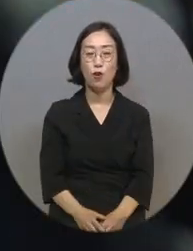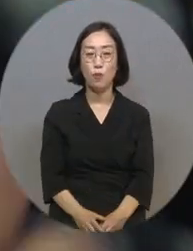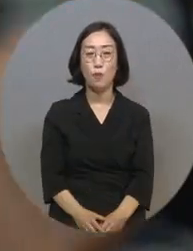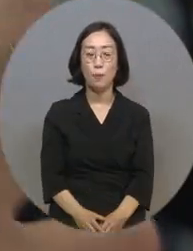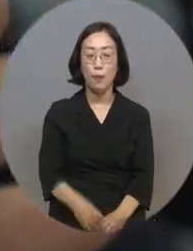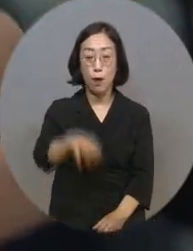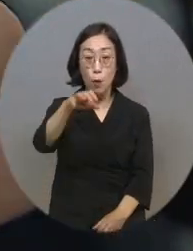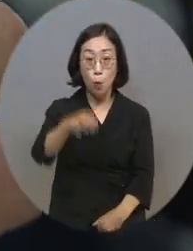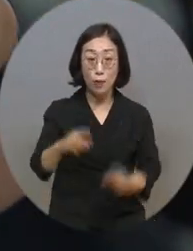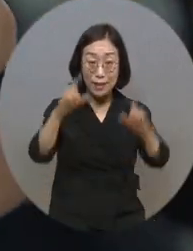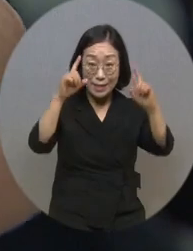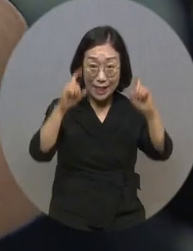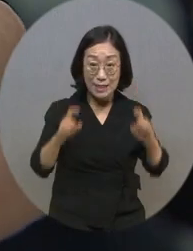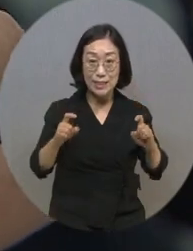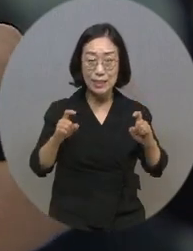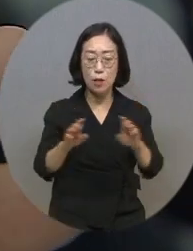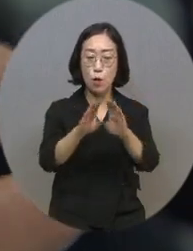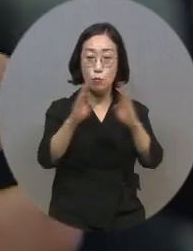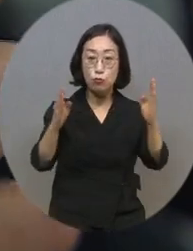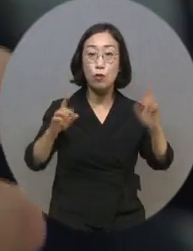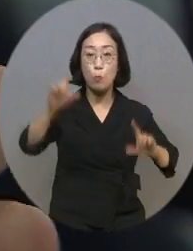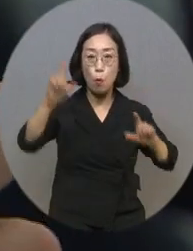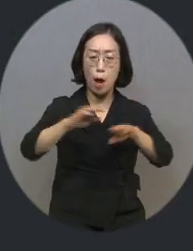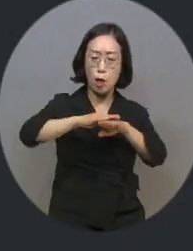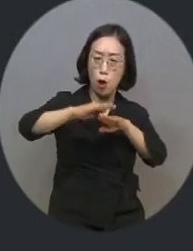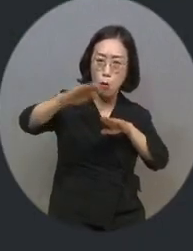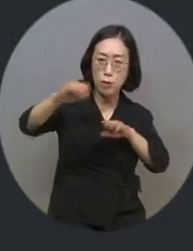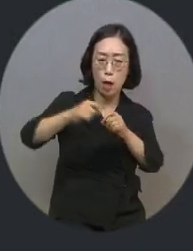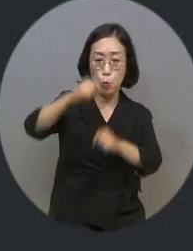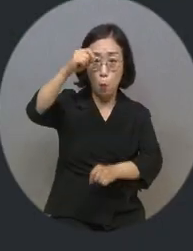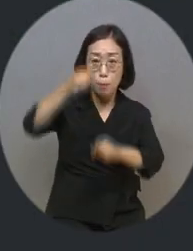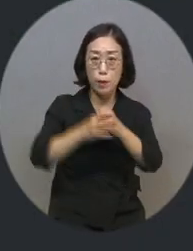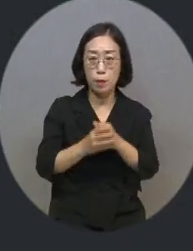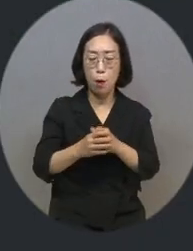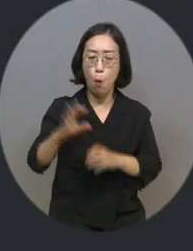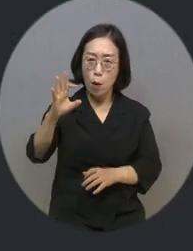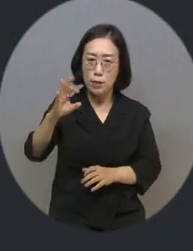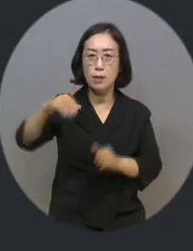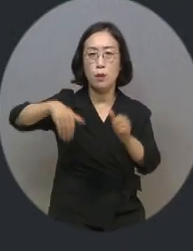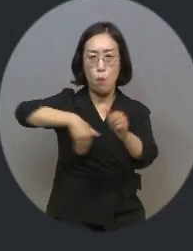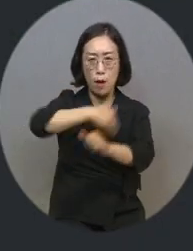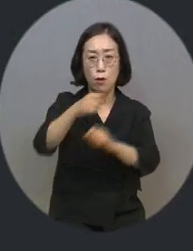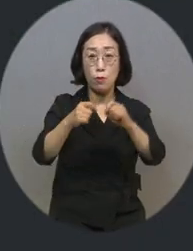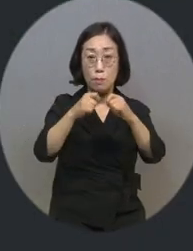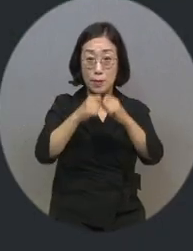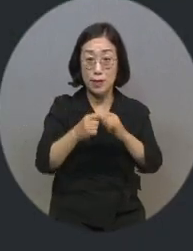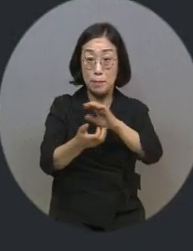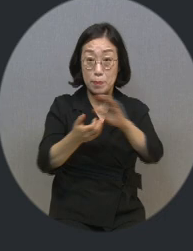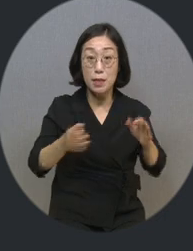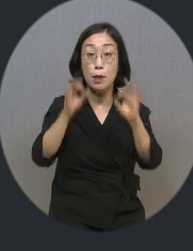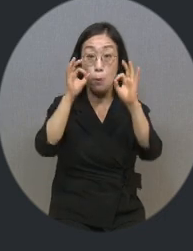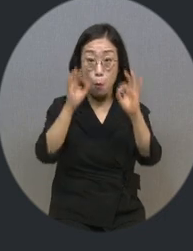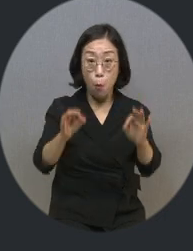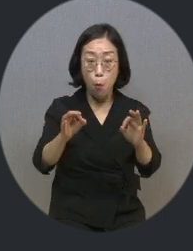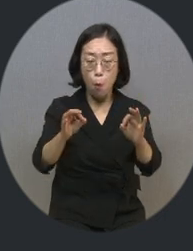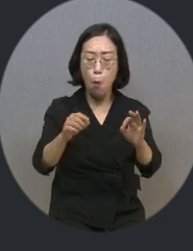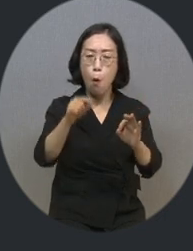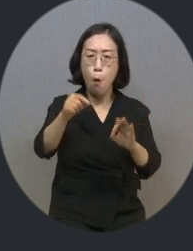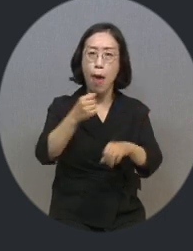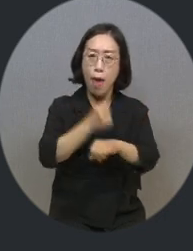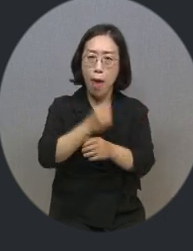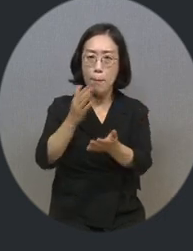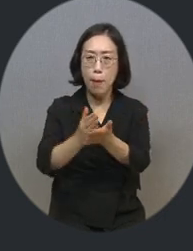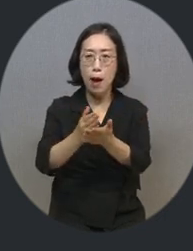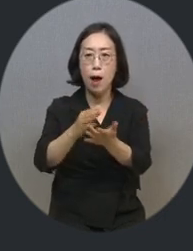장소 사진을 통해 출입문 모양이나 경사 높이 매장 내부 화장실 환경 등을 미리 보고 사용자 스스로 판단할 수